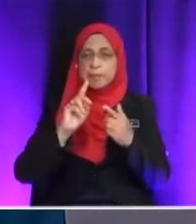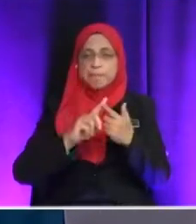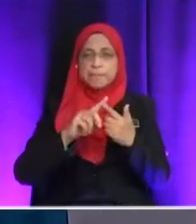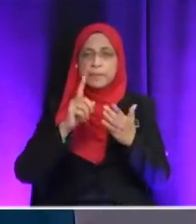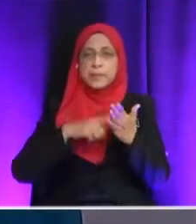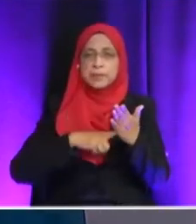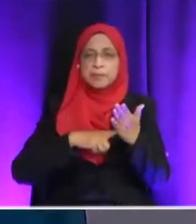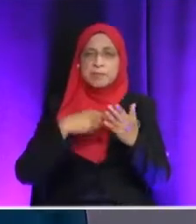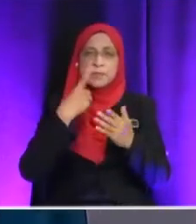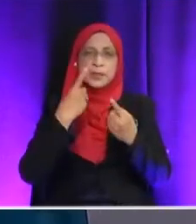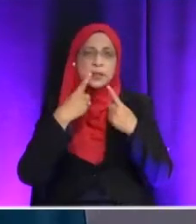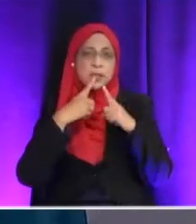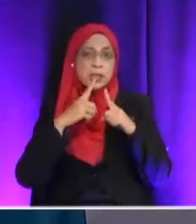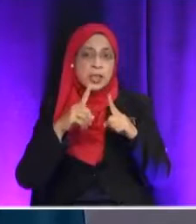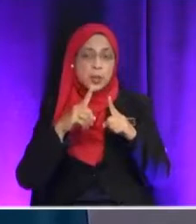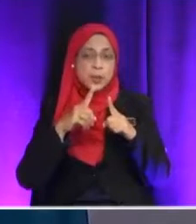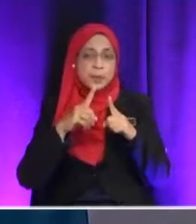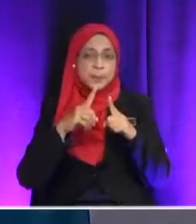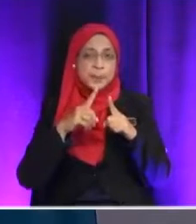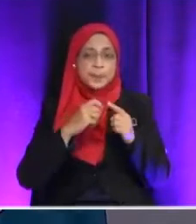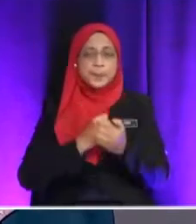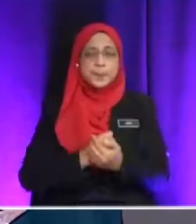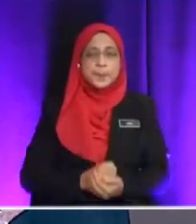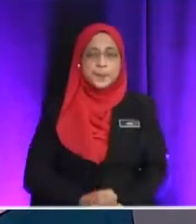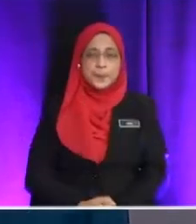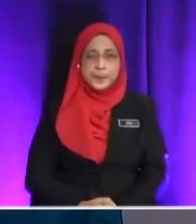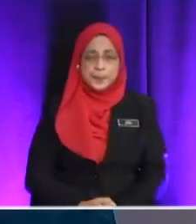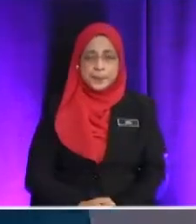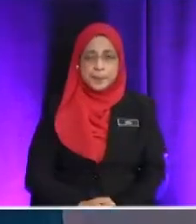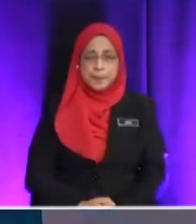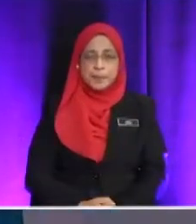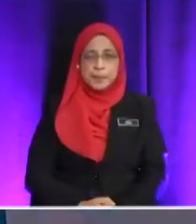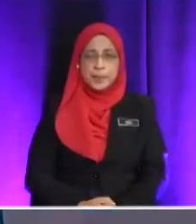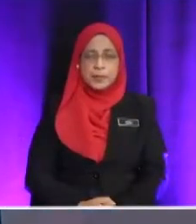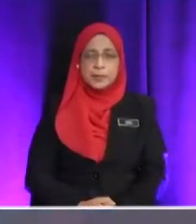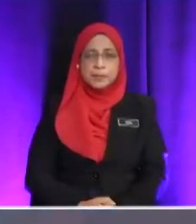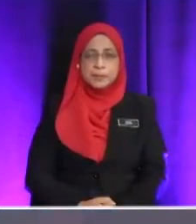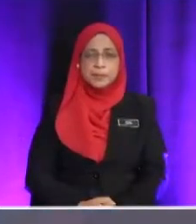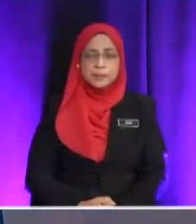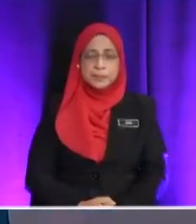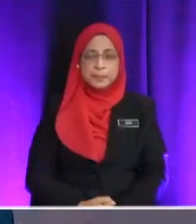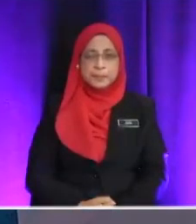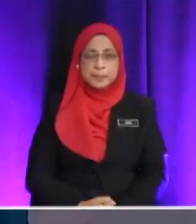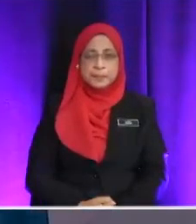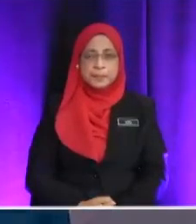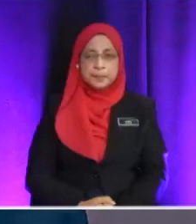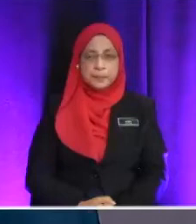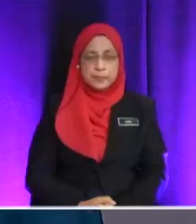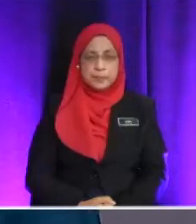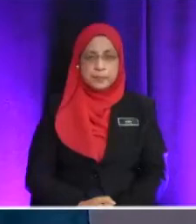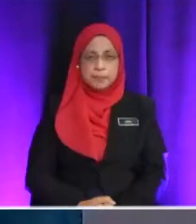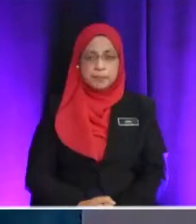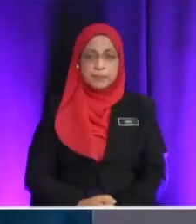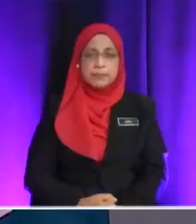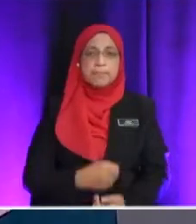seorang lagi anak murid chegou yang berada di JNE untuk bantu Cikgu apakah proside yang nunggu dulu Siap